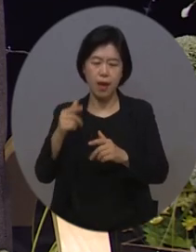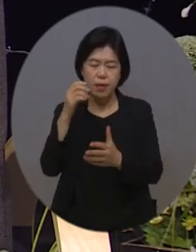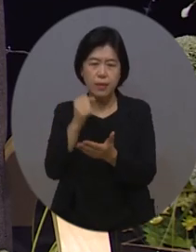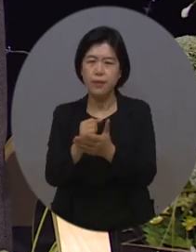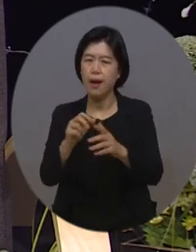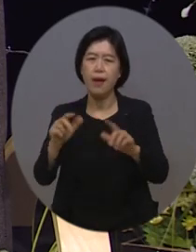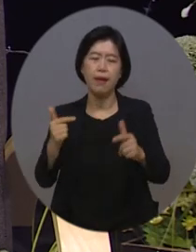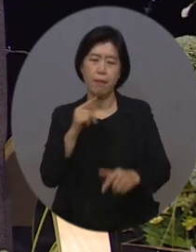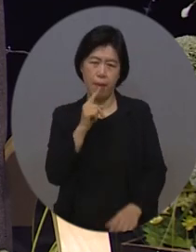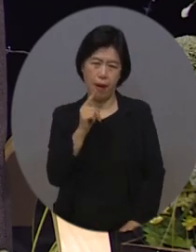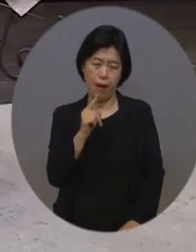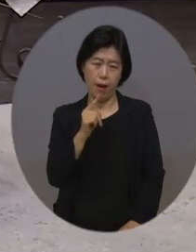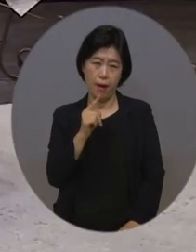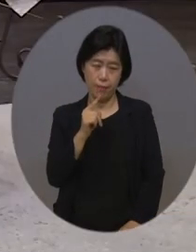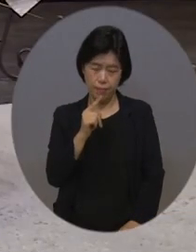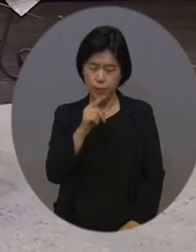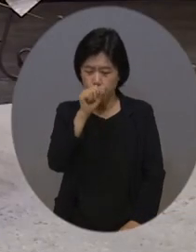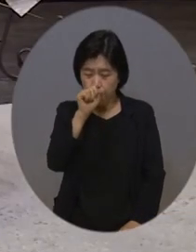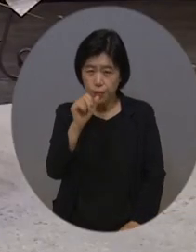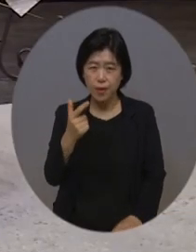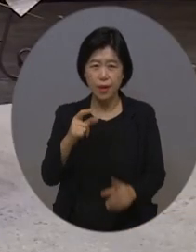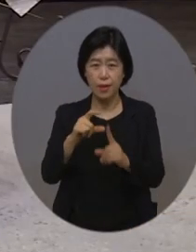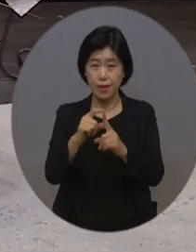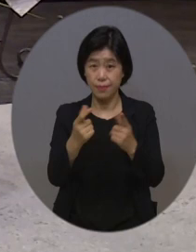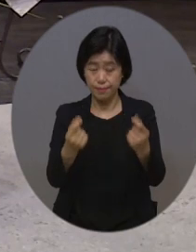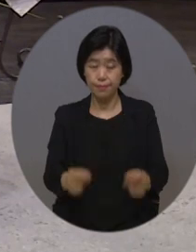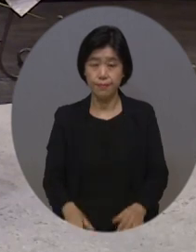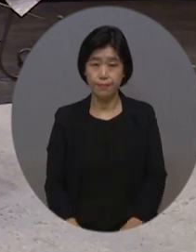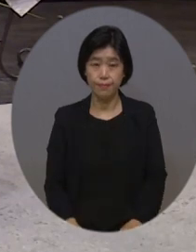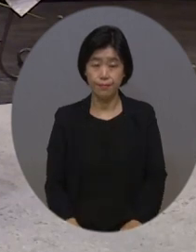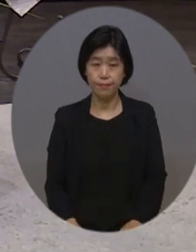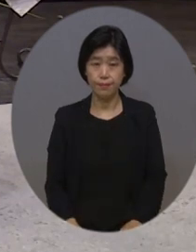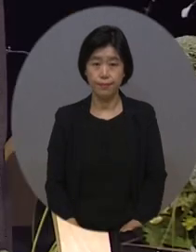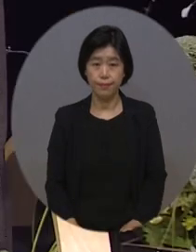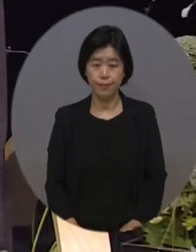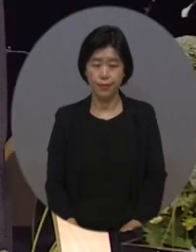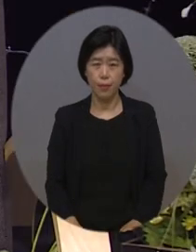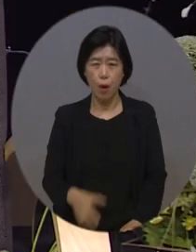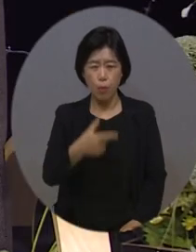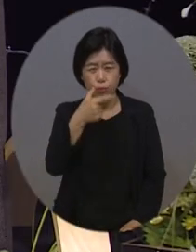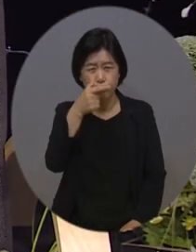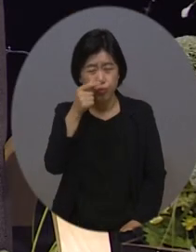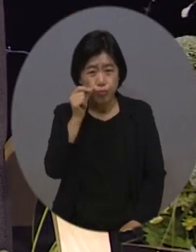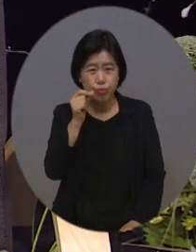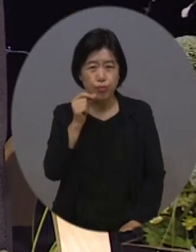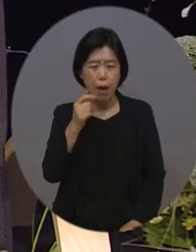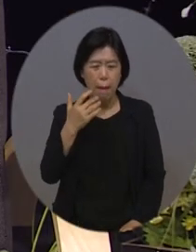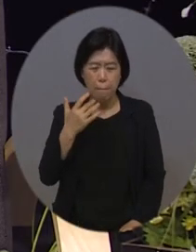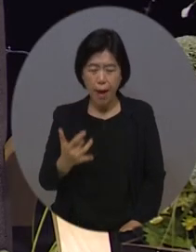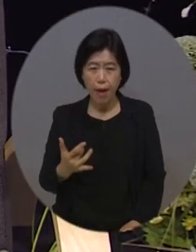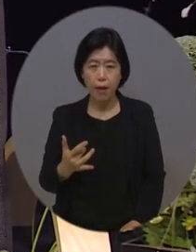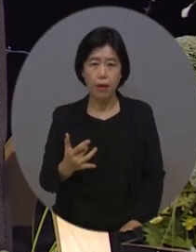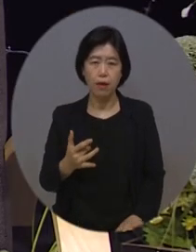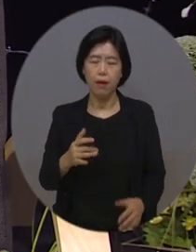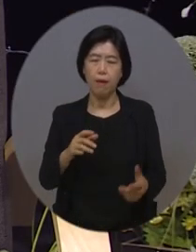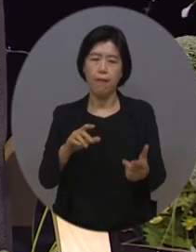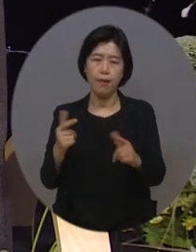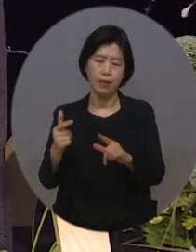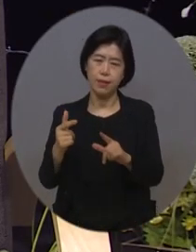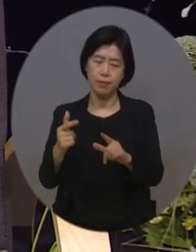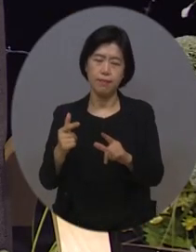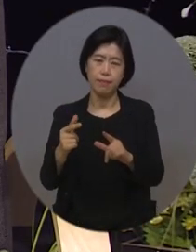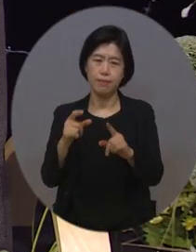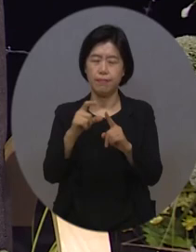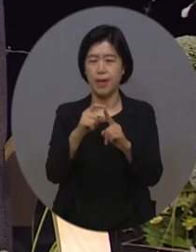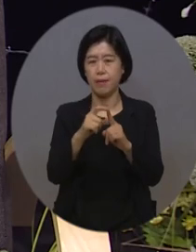삭막한 단어입니다. 정작 결함, 딱 그만큼 완전한 마음을 생략한